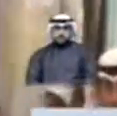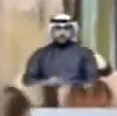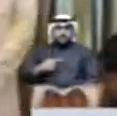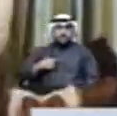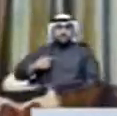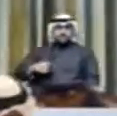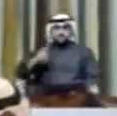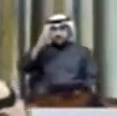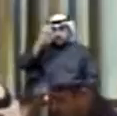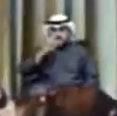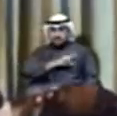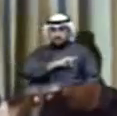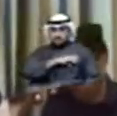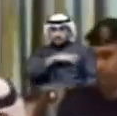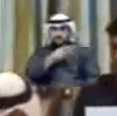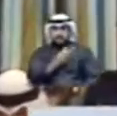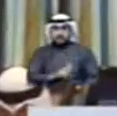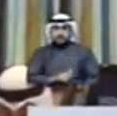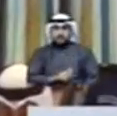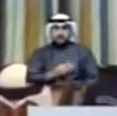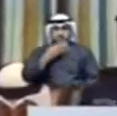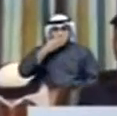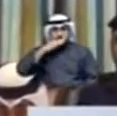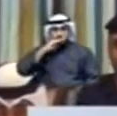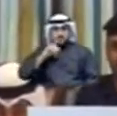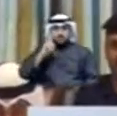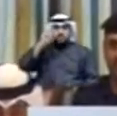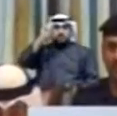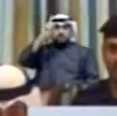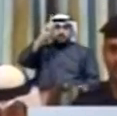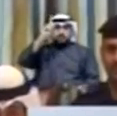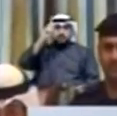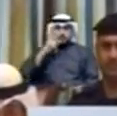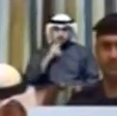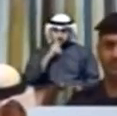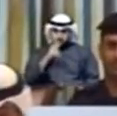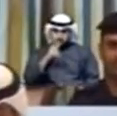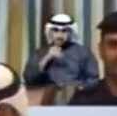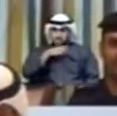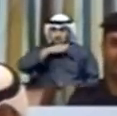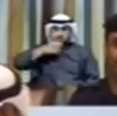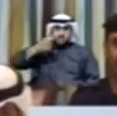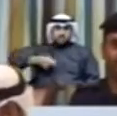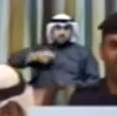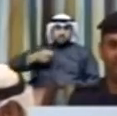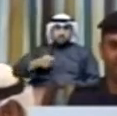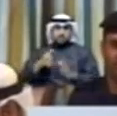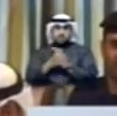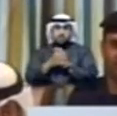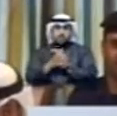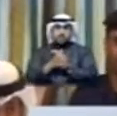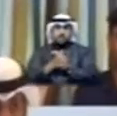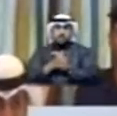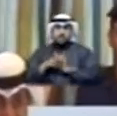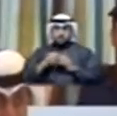بسم الله الرحمن الرحيم، والحمد لله رب العالمين، والصلاة والسلام على أشرف المرسلين سيدنا محمد